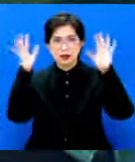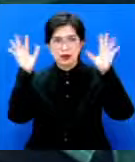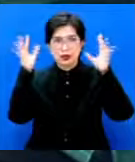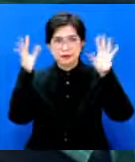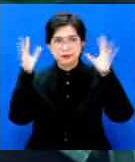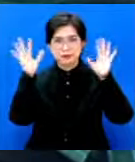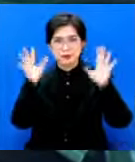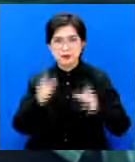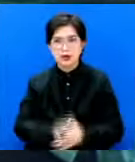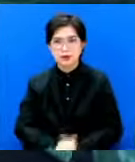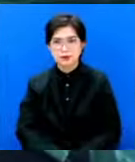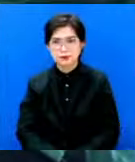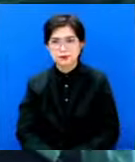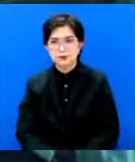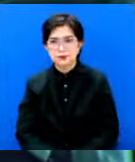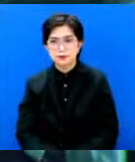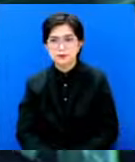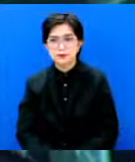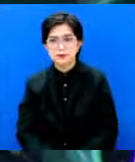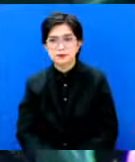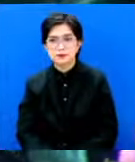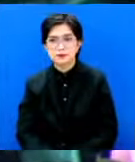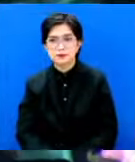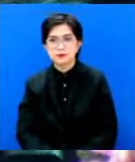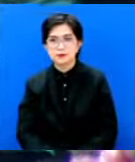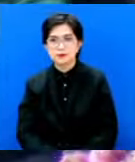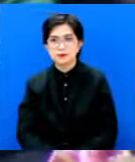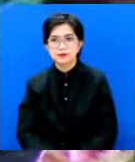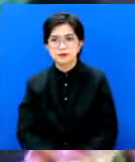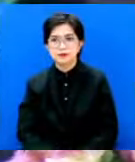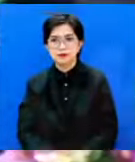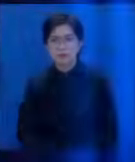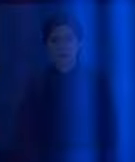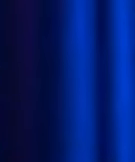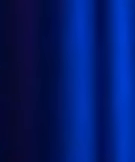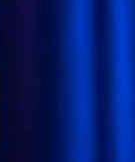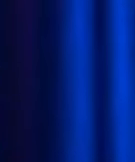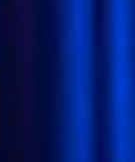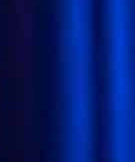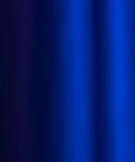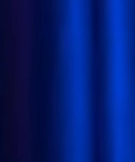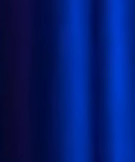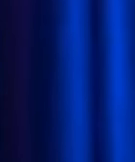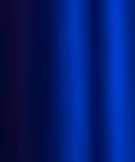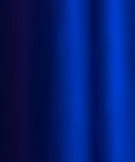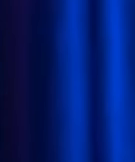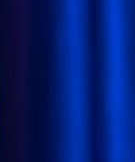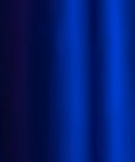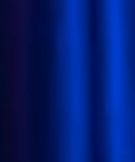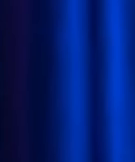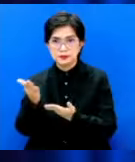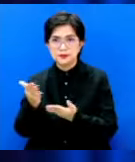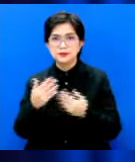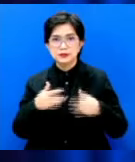kandidatwalikotadanwakilwalikotauntuk Jayapura2024.Hadirinsekalian,